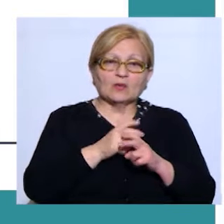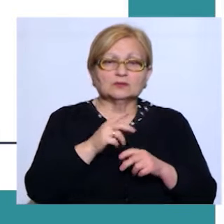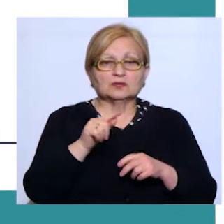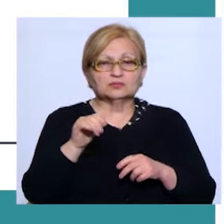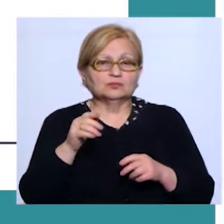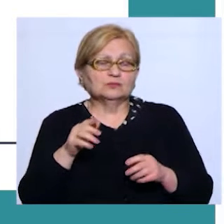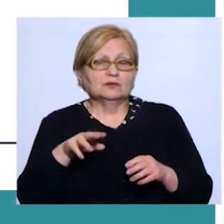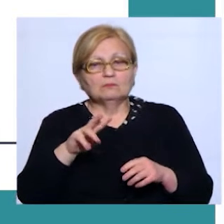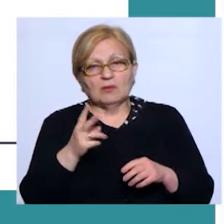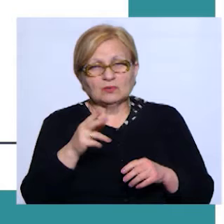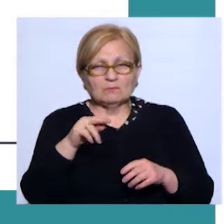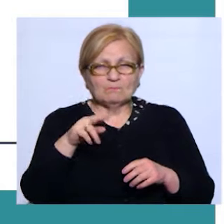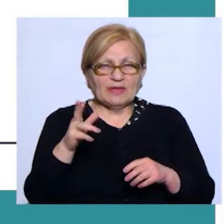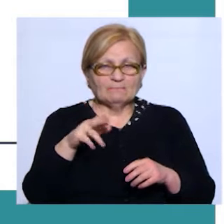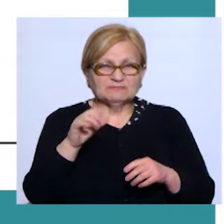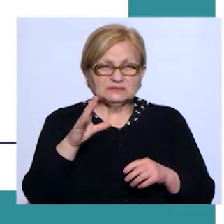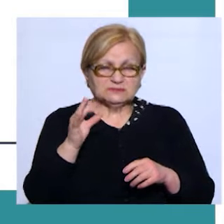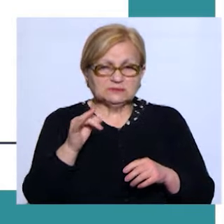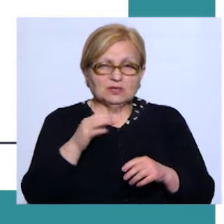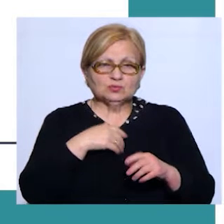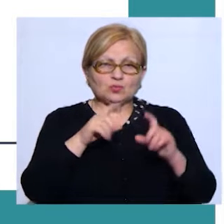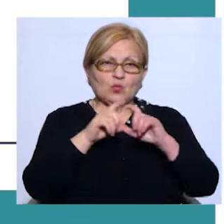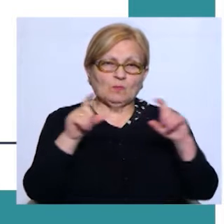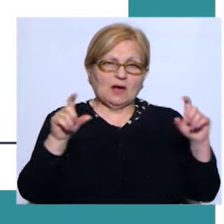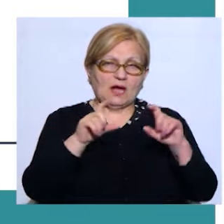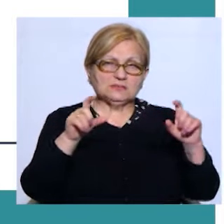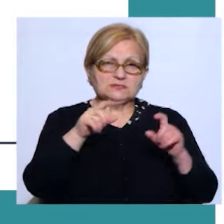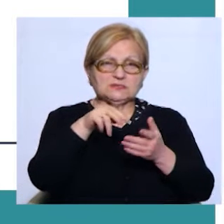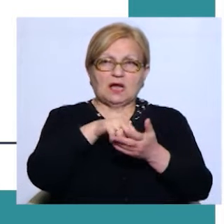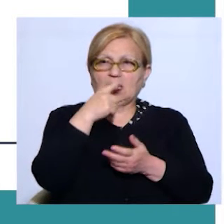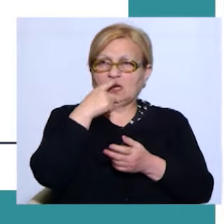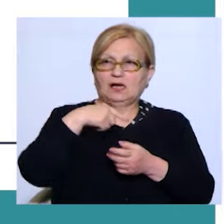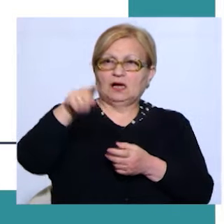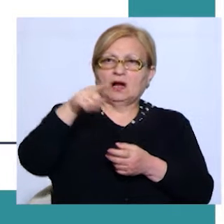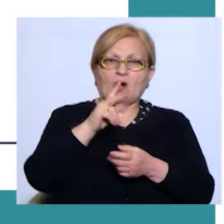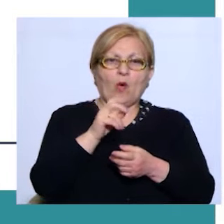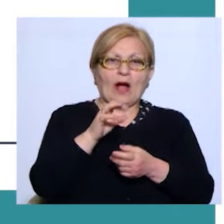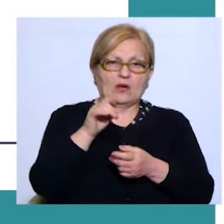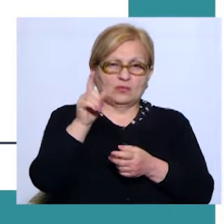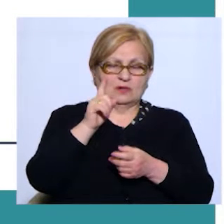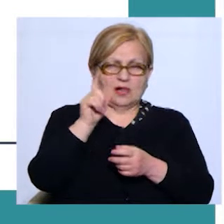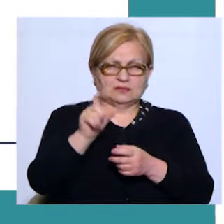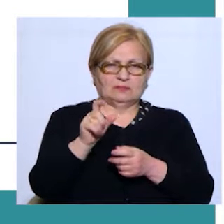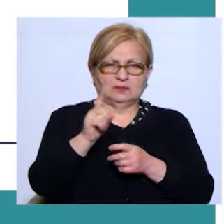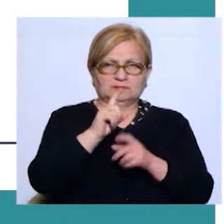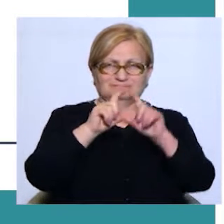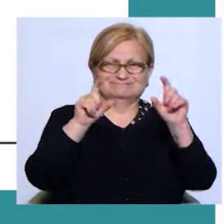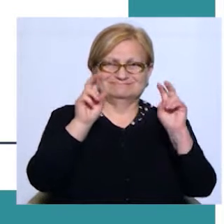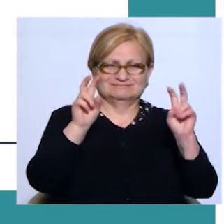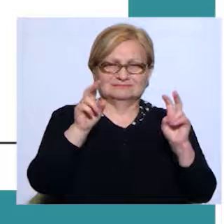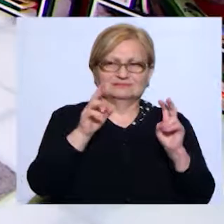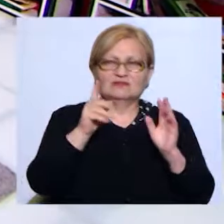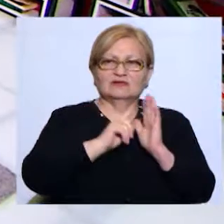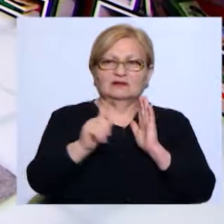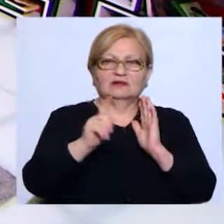თუ კოკაკოლას მაღაზიის წინ დავდექი მარტო და იქ შესული ადამიანებს ვკითხე,